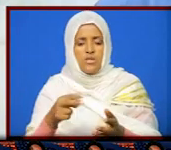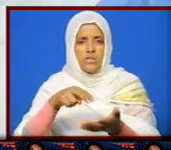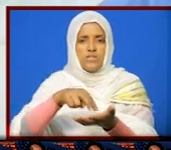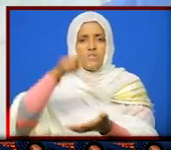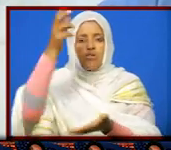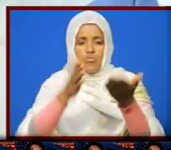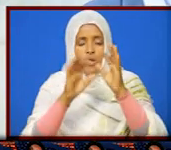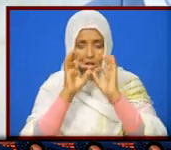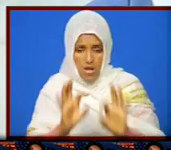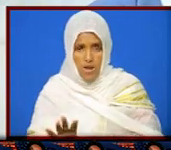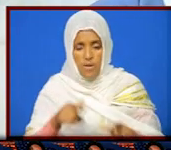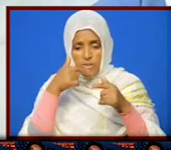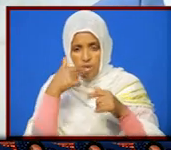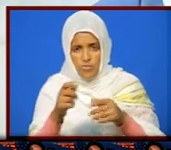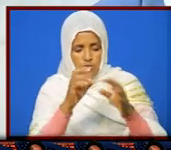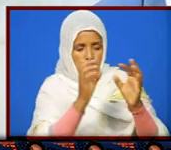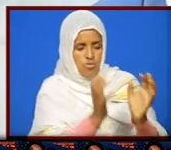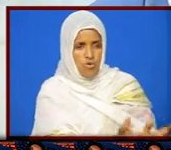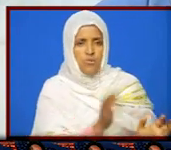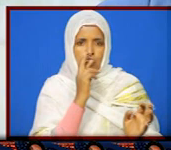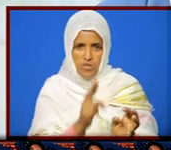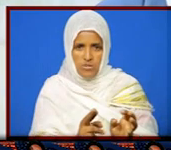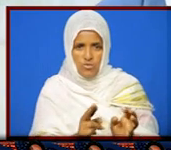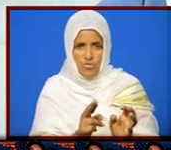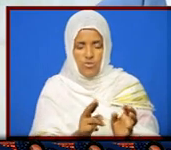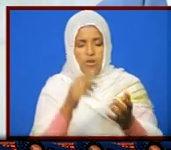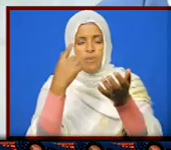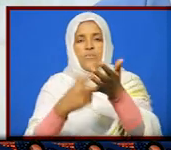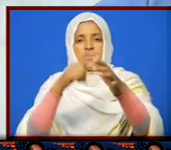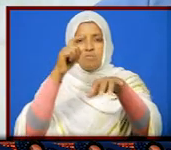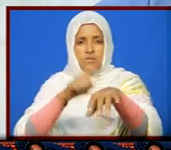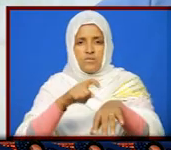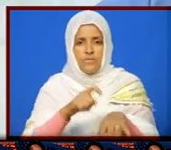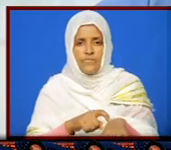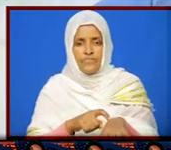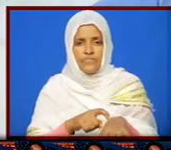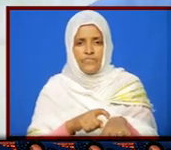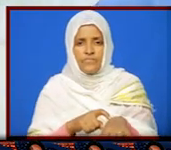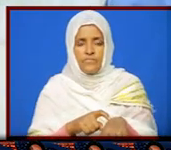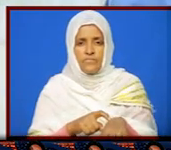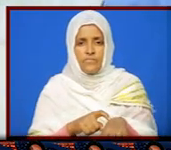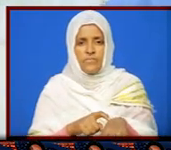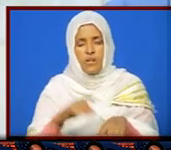ሰዱቃውያን ትንሣኤ ሙታን የለም ከሚሉት ወገኖች ናቸው ሰዱቃውያን። በዛን ጊዜ